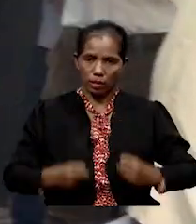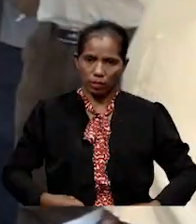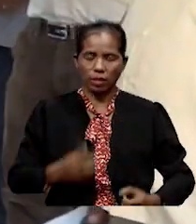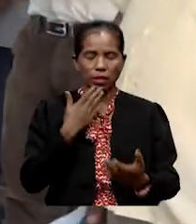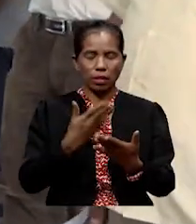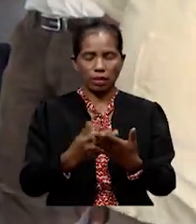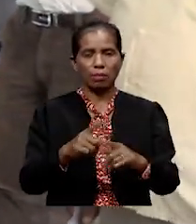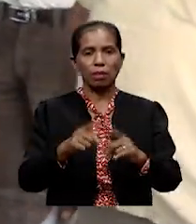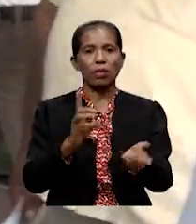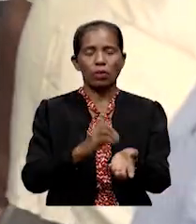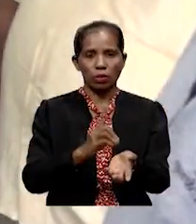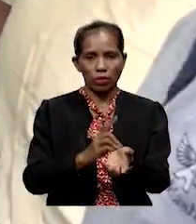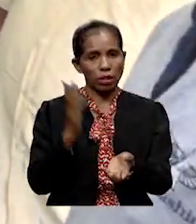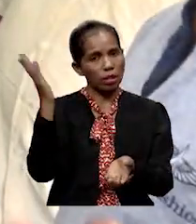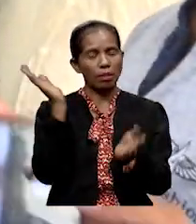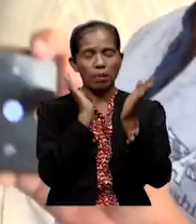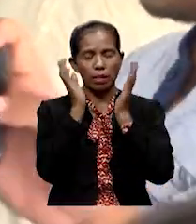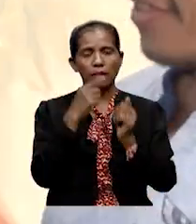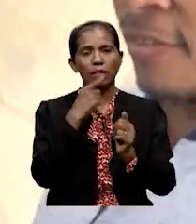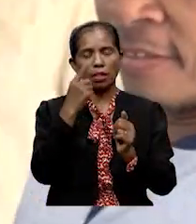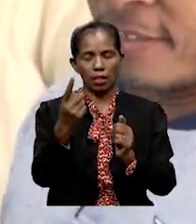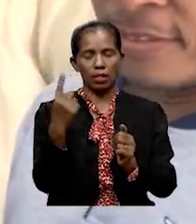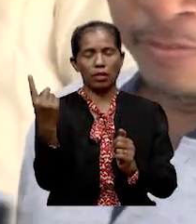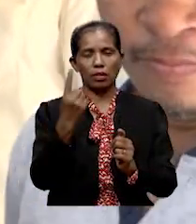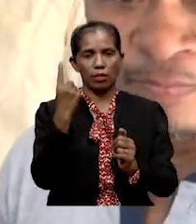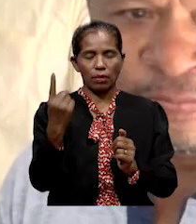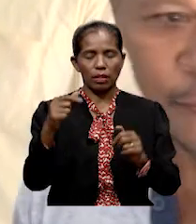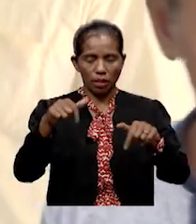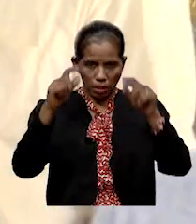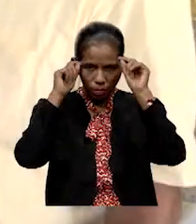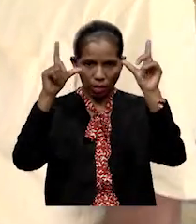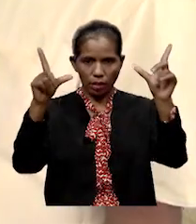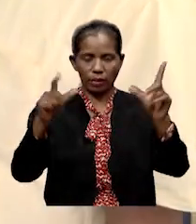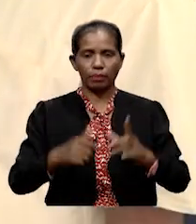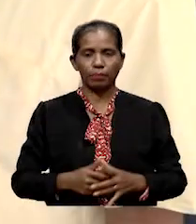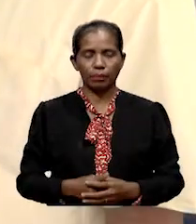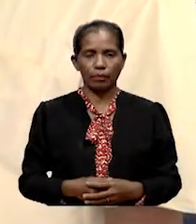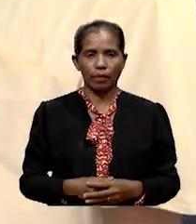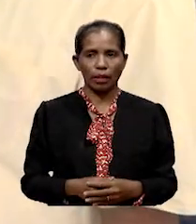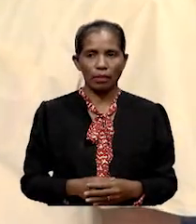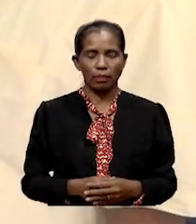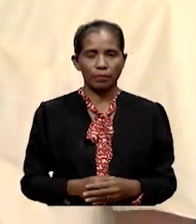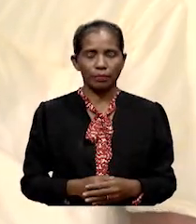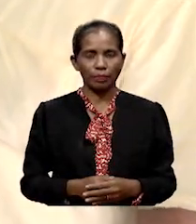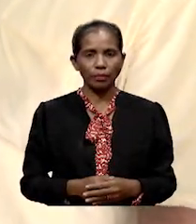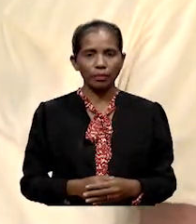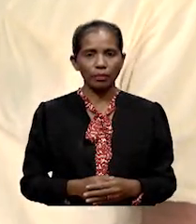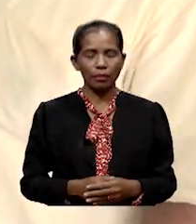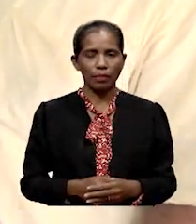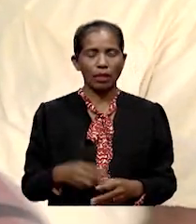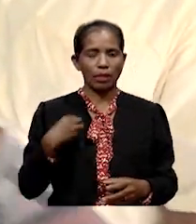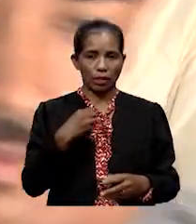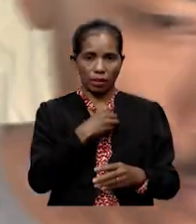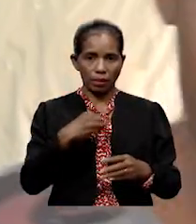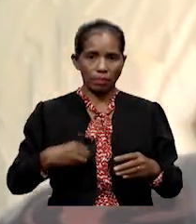mebe dotor Sira iha Malaysia rekomenda atu halona fatin terapia iha Timor Leste tratamento am Bispo nia laho dia graças a